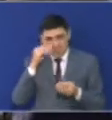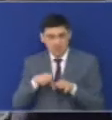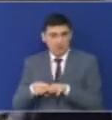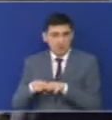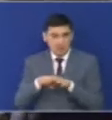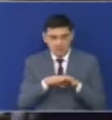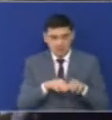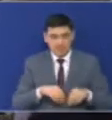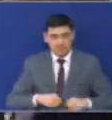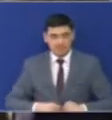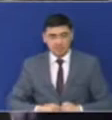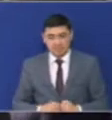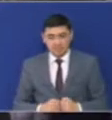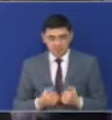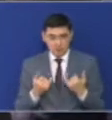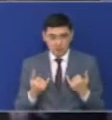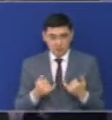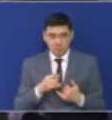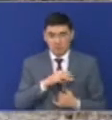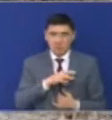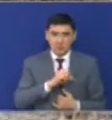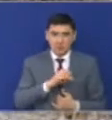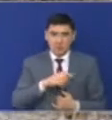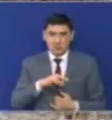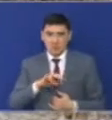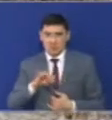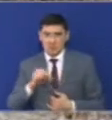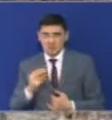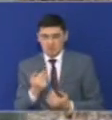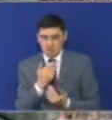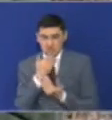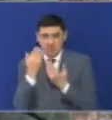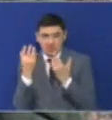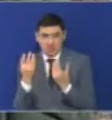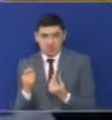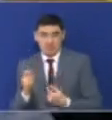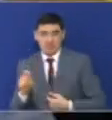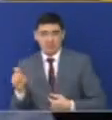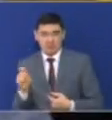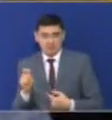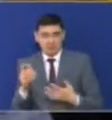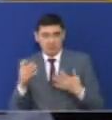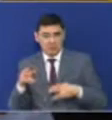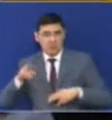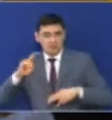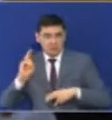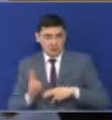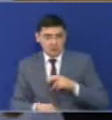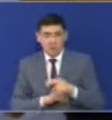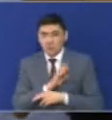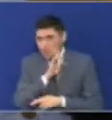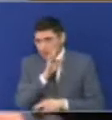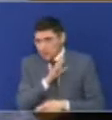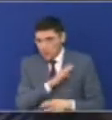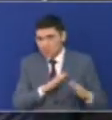еще Масленица, прощенное воскресенье. Приятно, что мы сегодня с утра провели концерт в